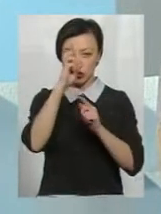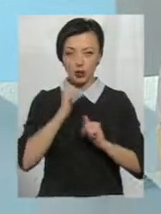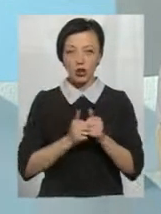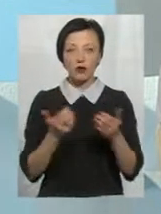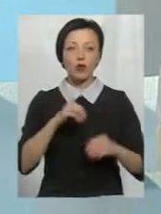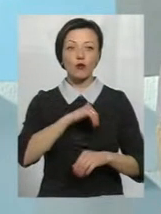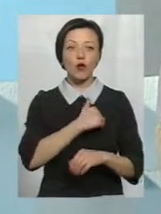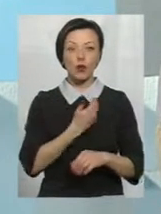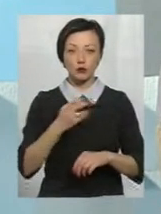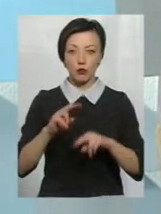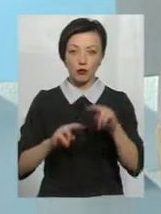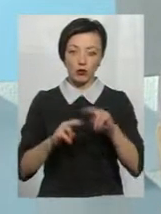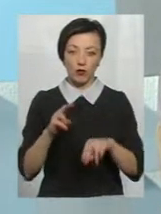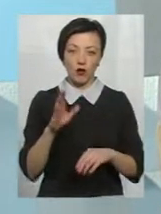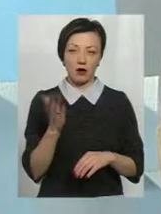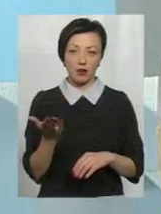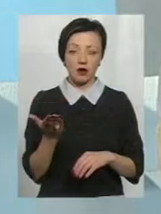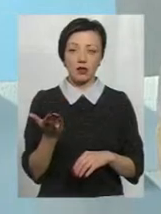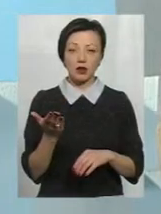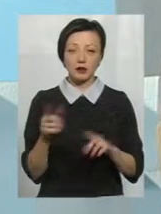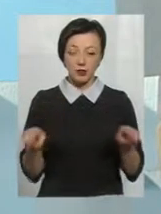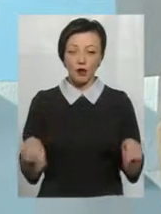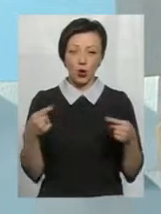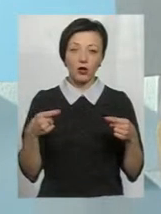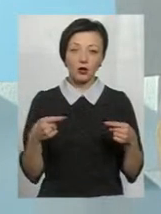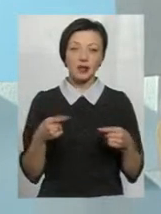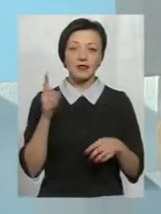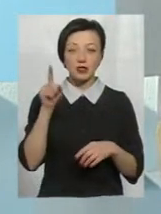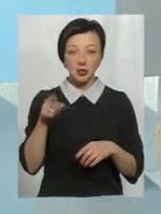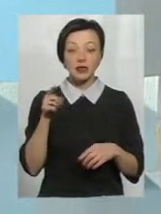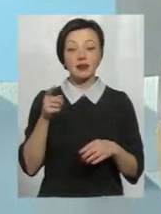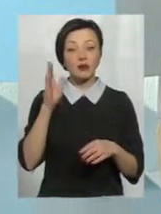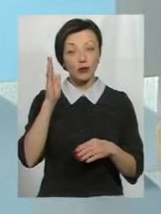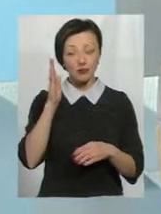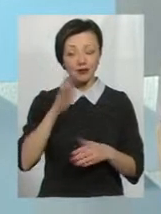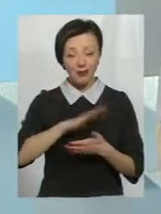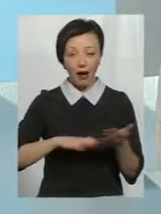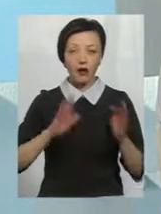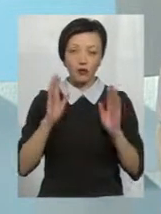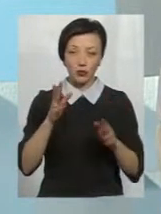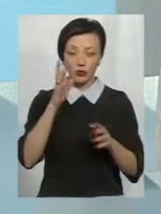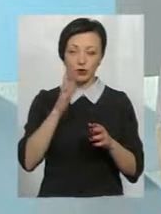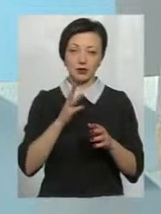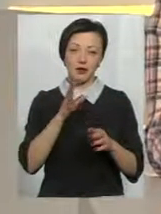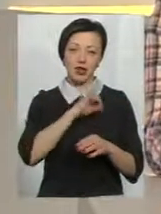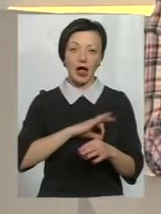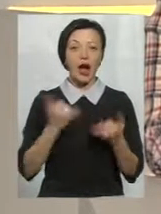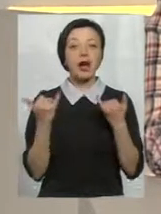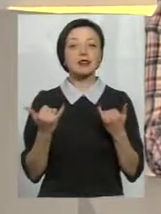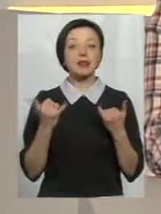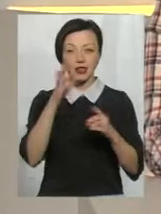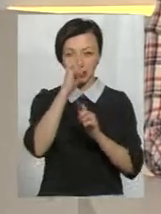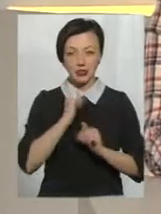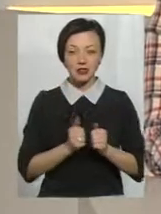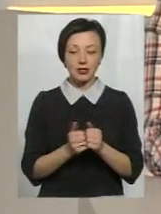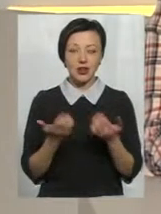хочемо побудувати, от в тій державі петиції будуть ефективні. А ту державу, яку ми зараз всі разом